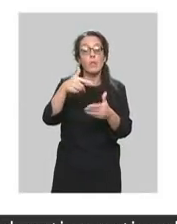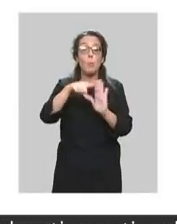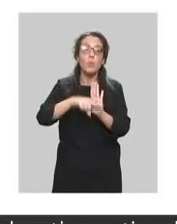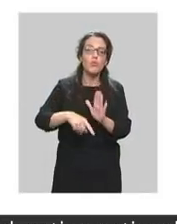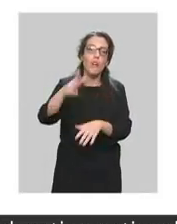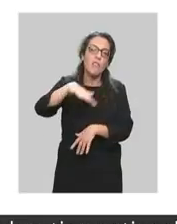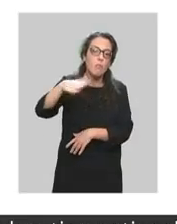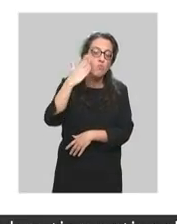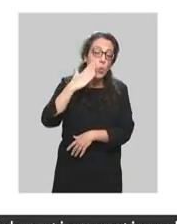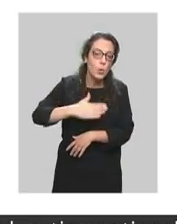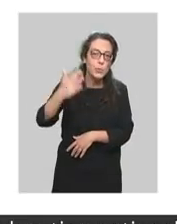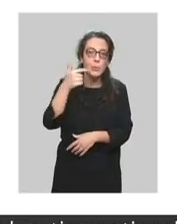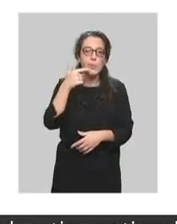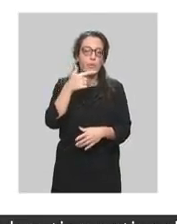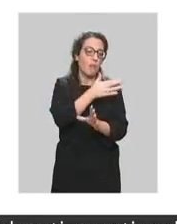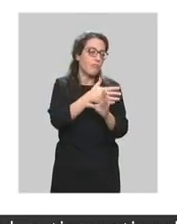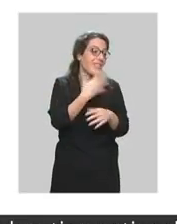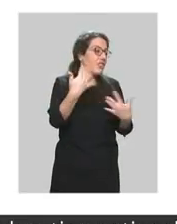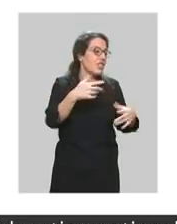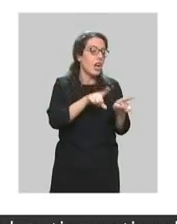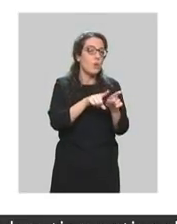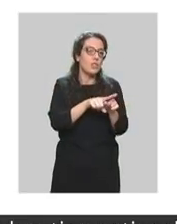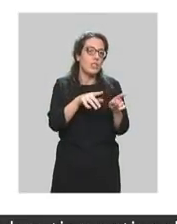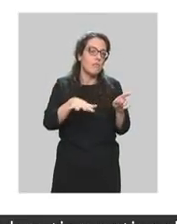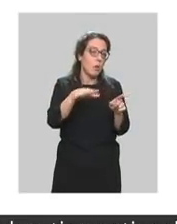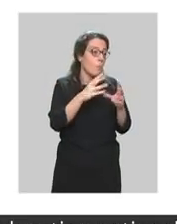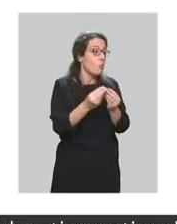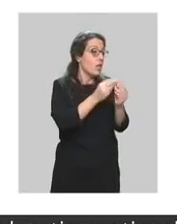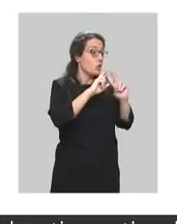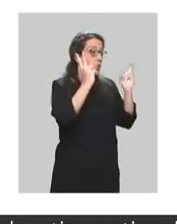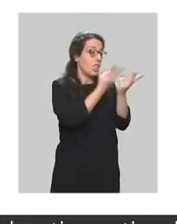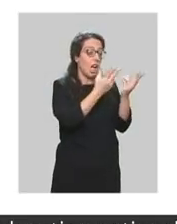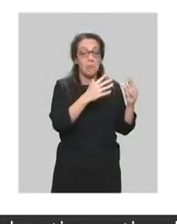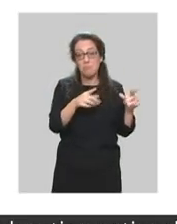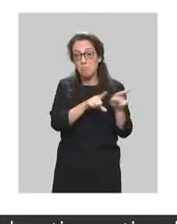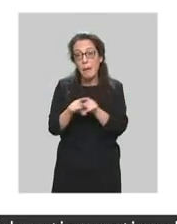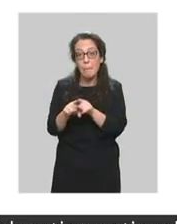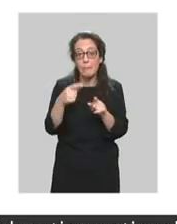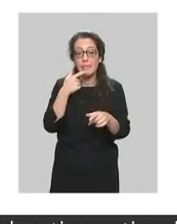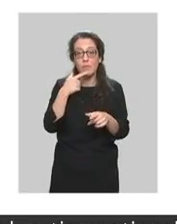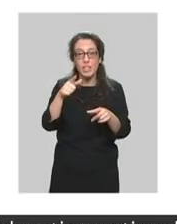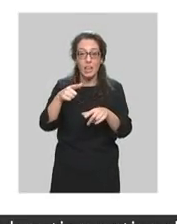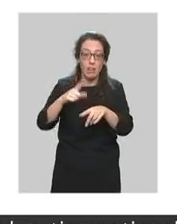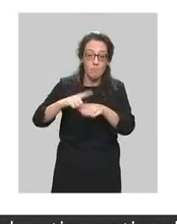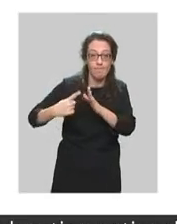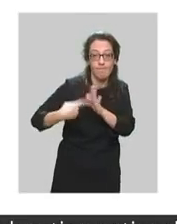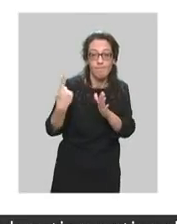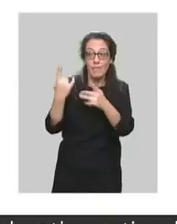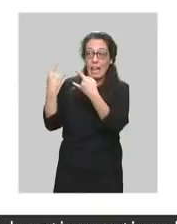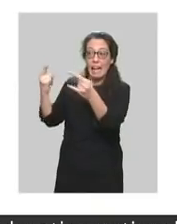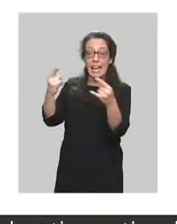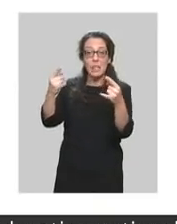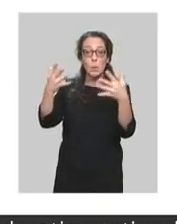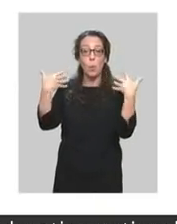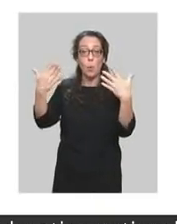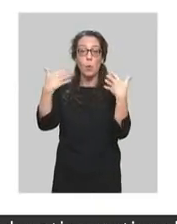et recoupent ce que nous venons d'entendre en population générale. Je pense en particulier aux mesures renforcées d'aération, ce qui vient d'être dit sur